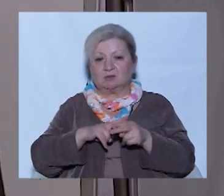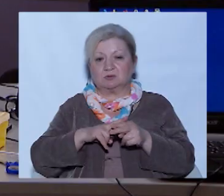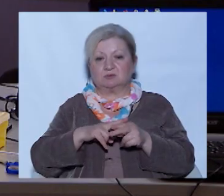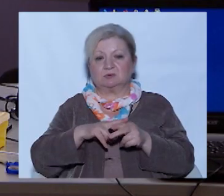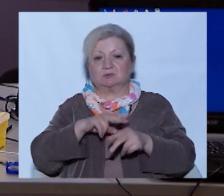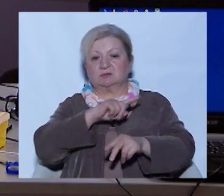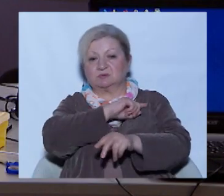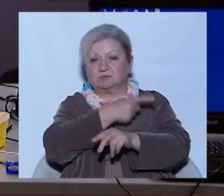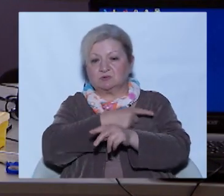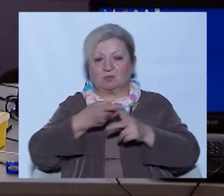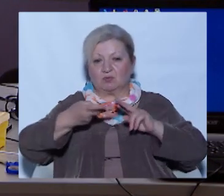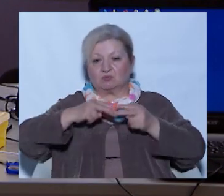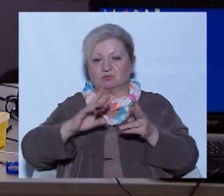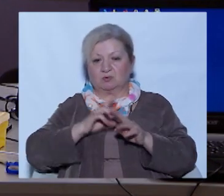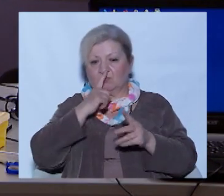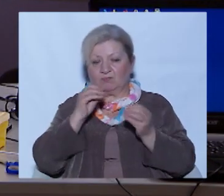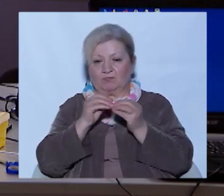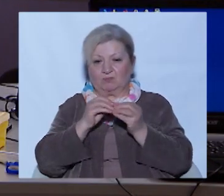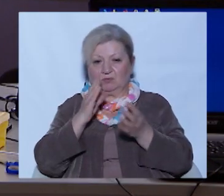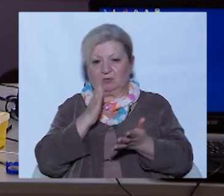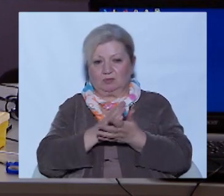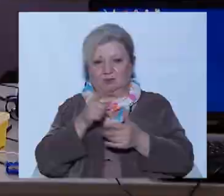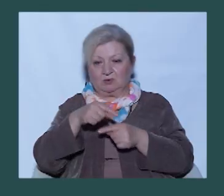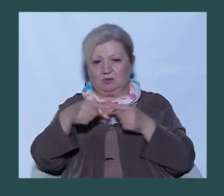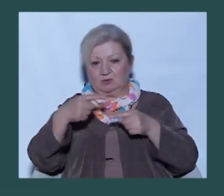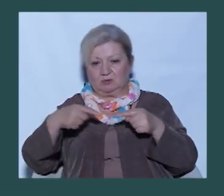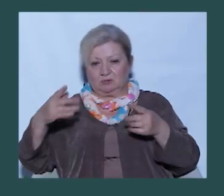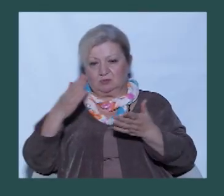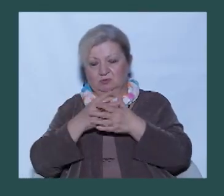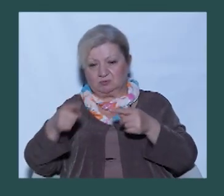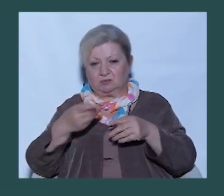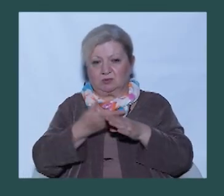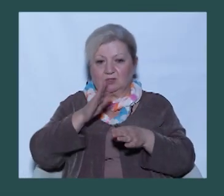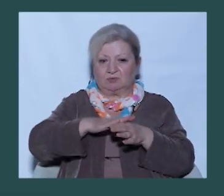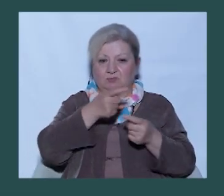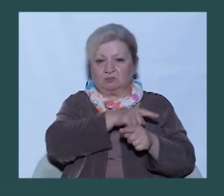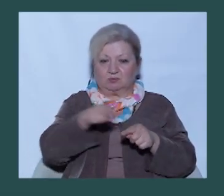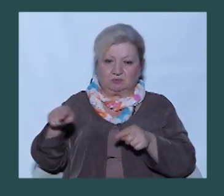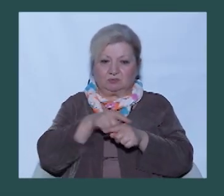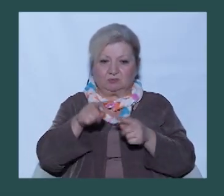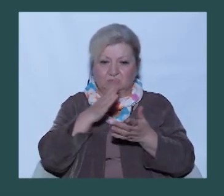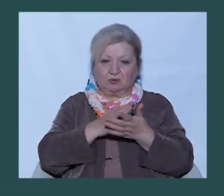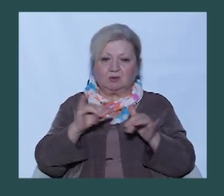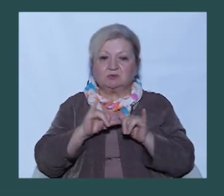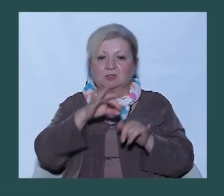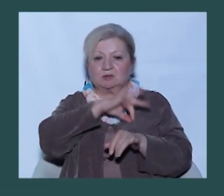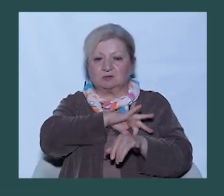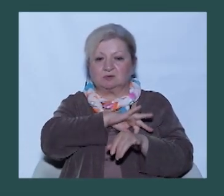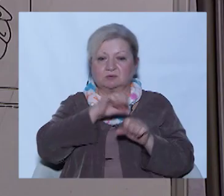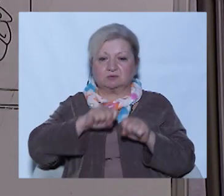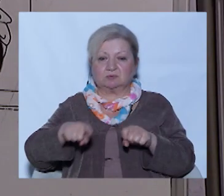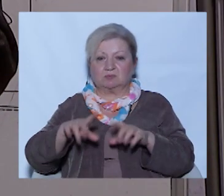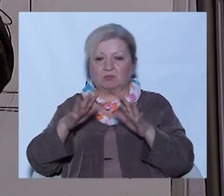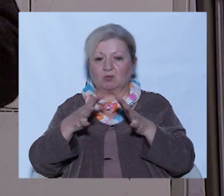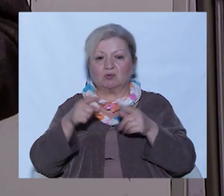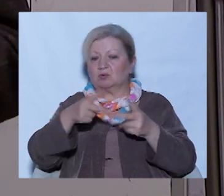აი ნახეთ, უკუპროპორციულ დამოკიდებულებაში არის ძაბები და დენები, დატვირთვაში გამავალი. სად გამოვიყენოთ